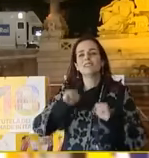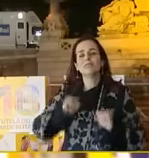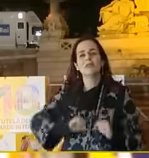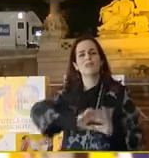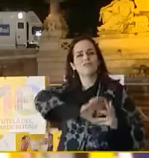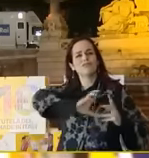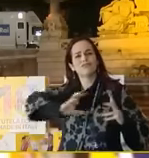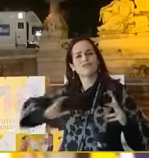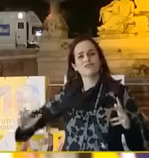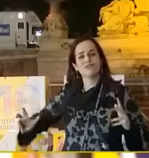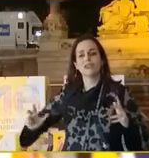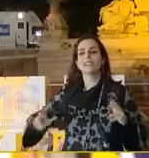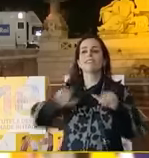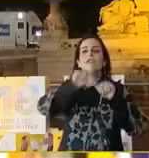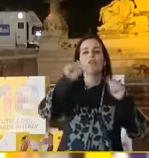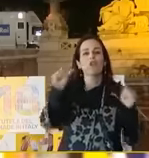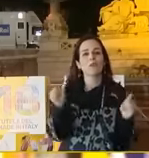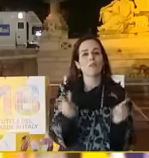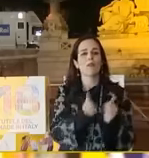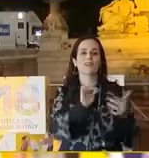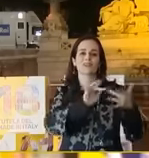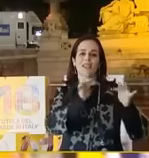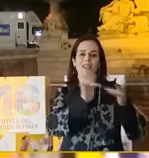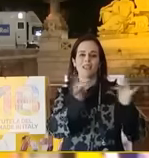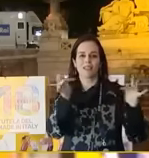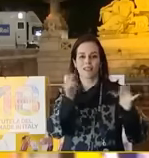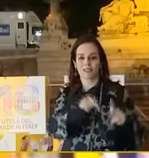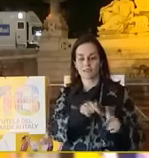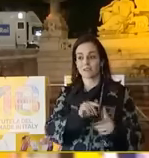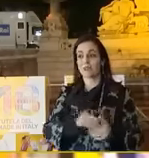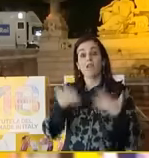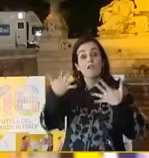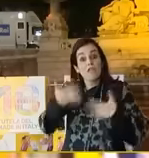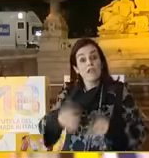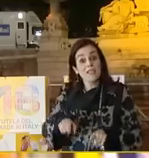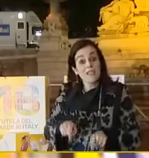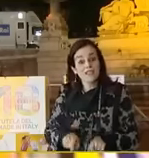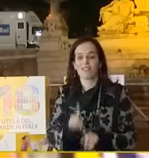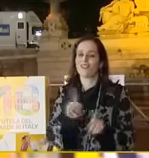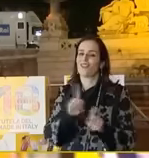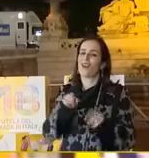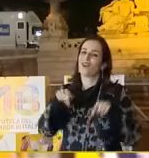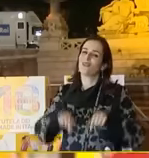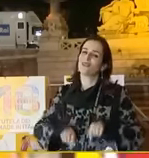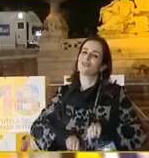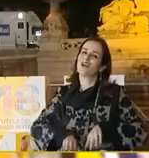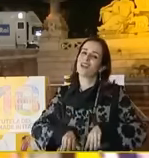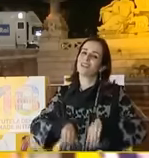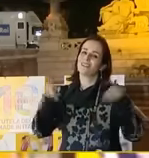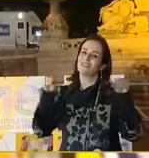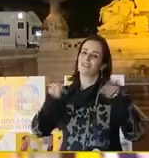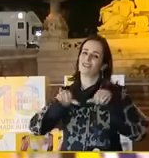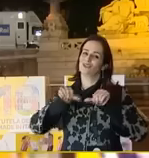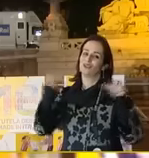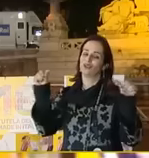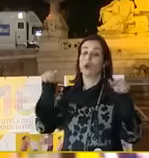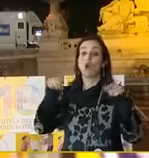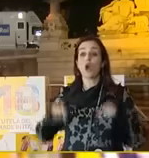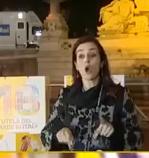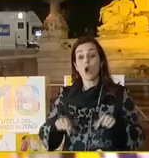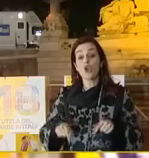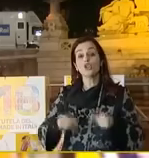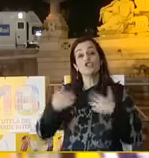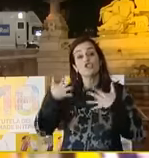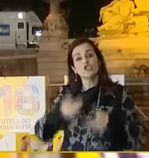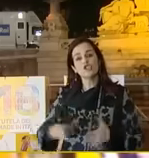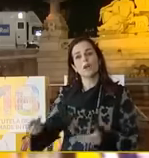di formarsi online, eccetera. E non è finita qui, è solo l'inizio. Oggi stiamo già progettando la